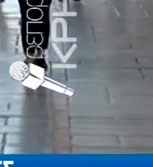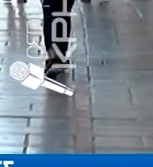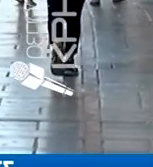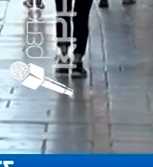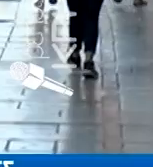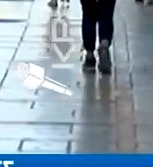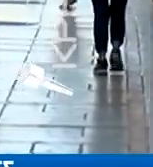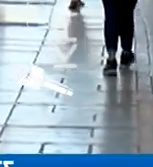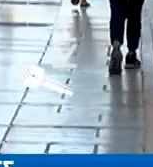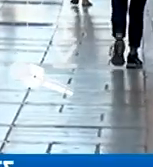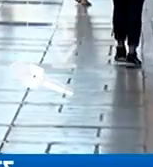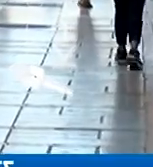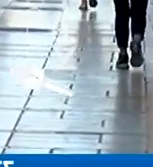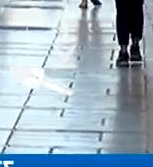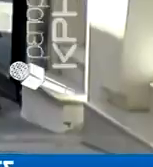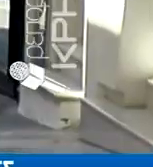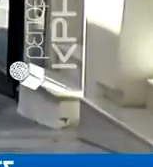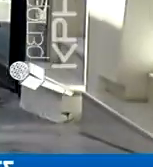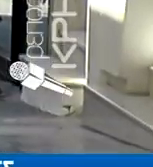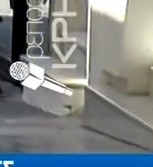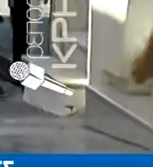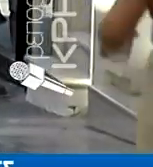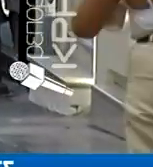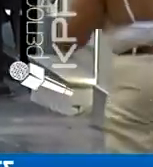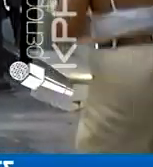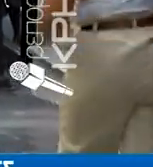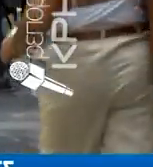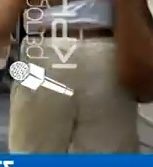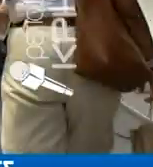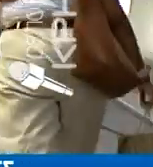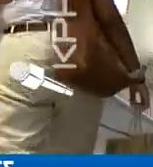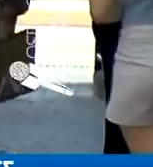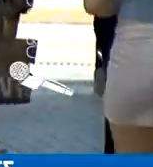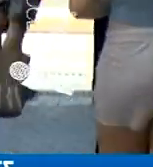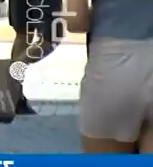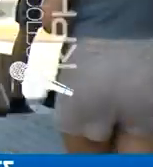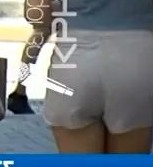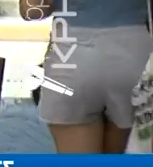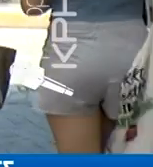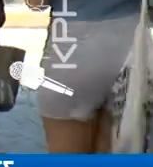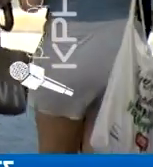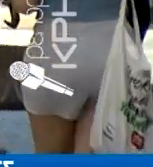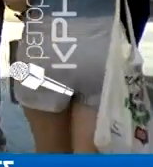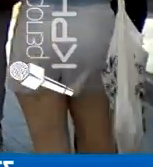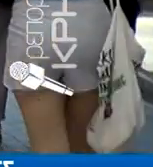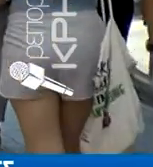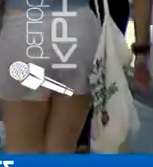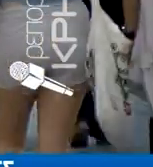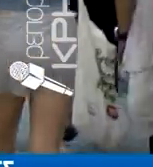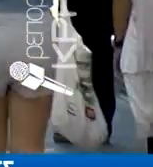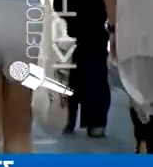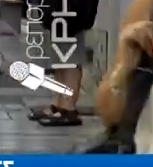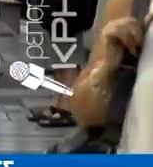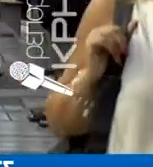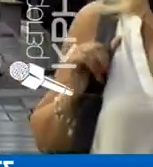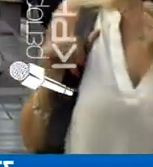ίδια στιγμή, ο Βασίλης Κικίλιας επεσήμανε την υποχρεωτική χρήση μάσκας, κάνοντας παράλληλα λόγο για τις κυρώσεις σε όσους